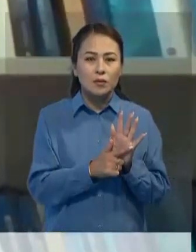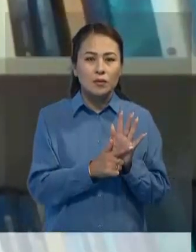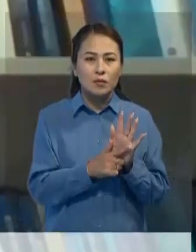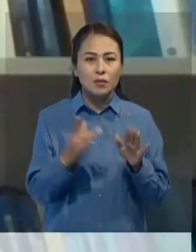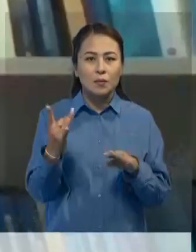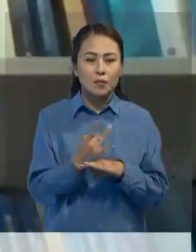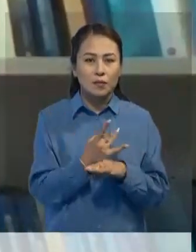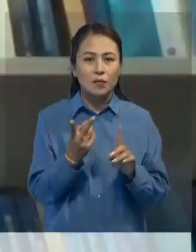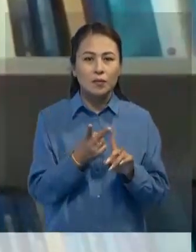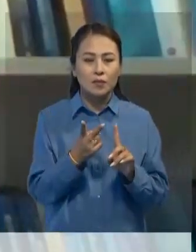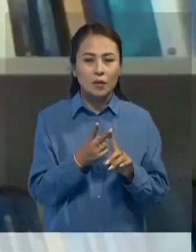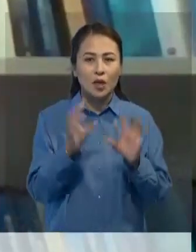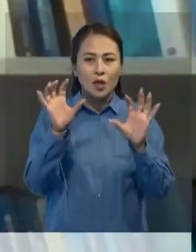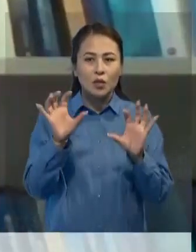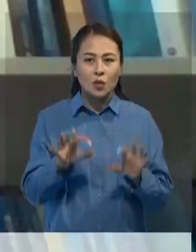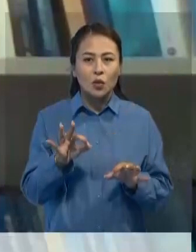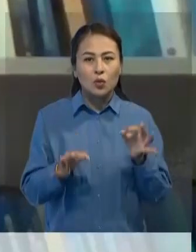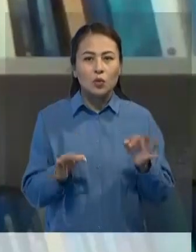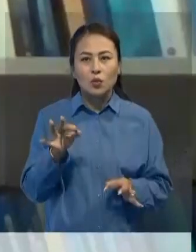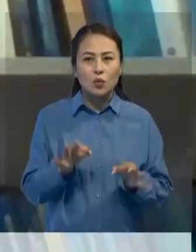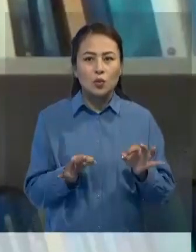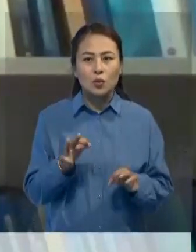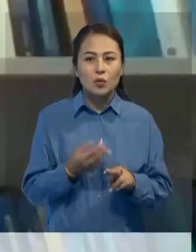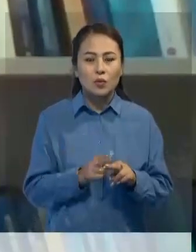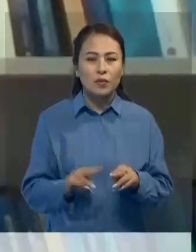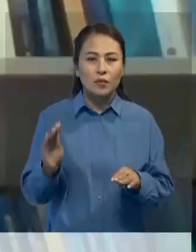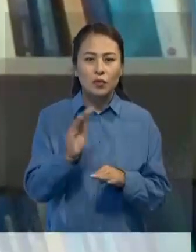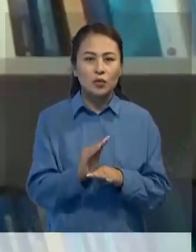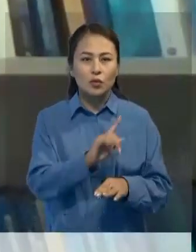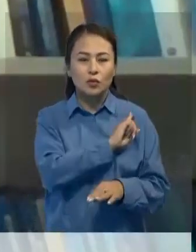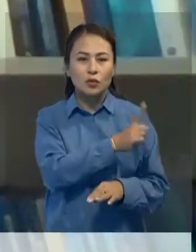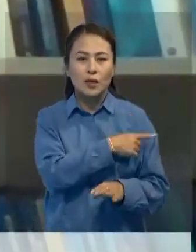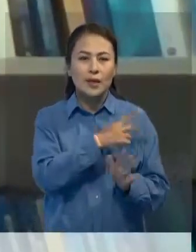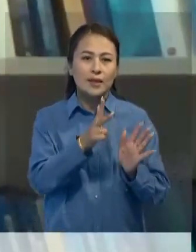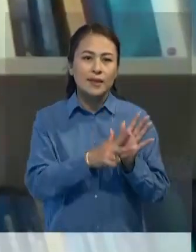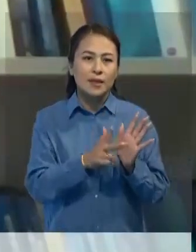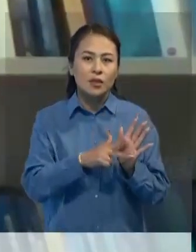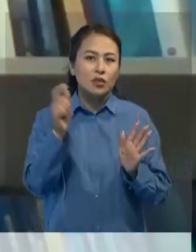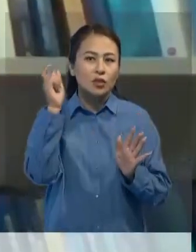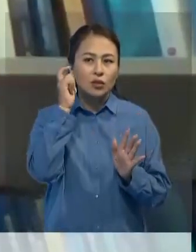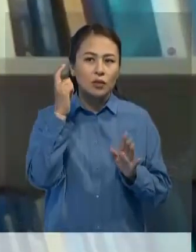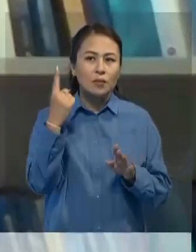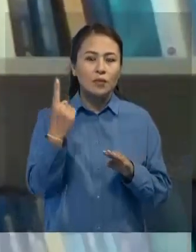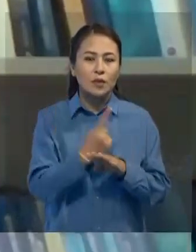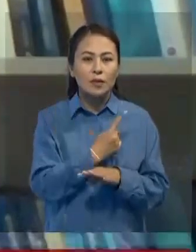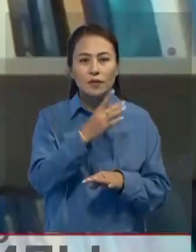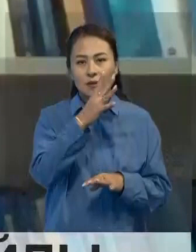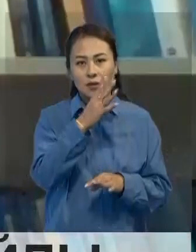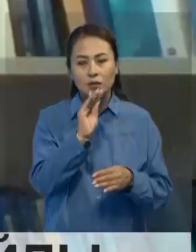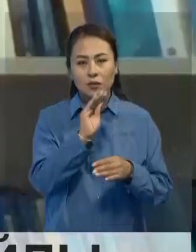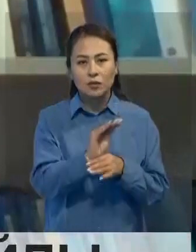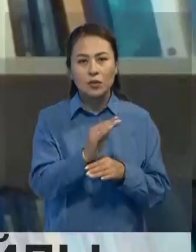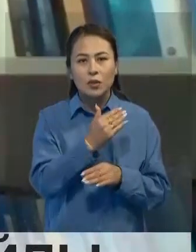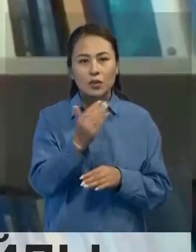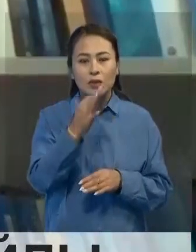біріншіден, екіншіден мынау конституциялық сот несінен кіргізген күші ол 8 жыл бір мерзім. Тағы да айтып кететін, өзіңіз